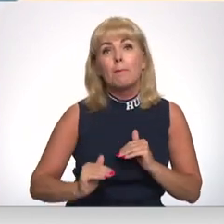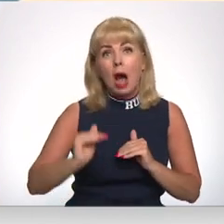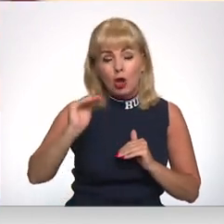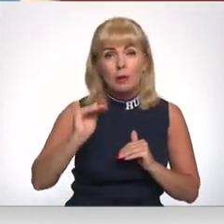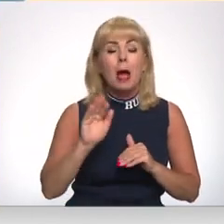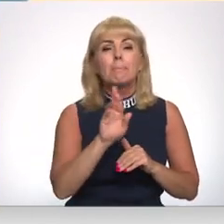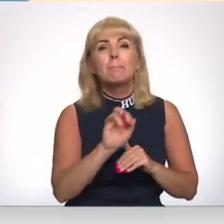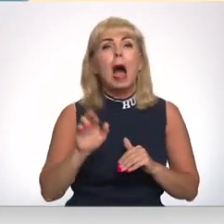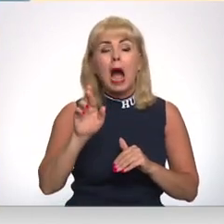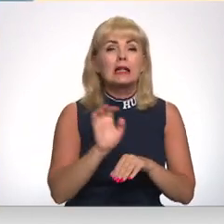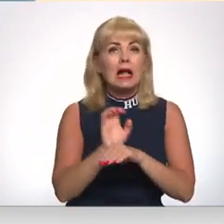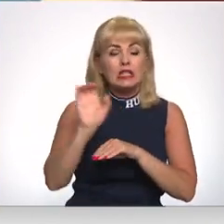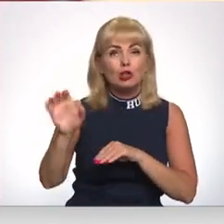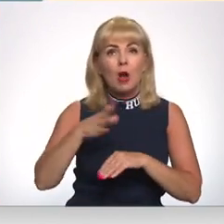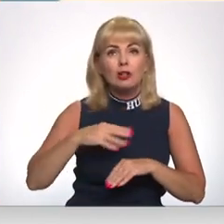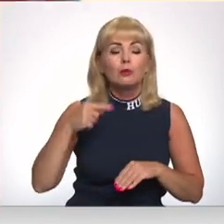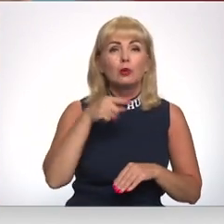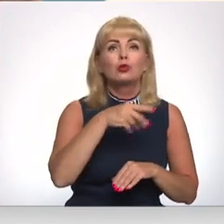Mārīte Bogdānovu izsūtīja ar ģimeni